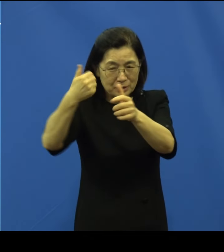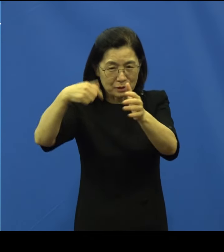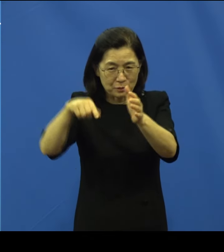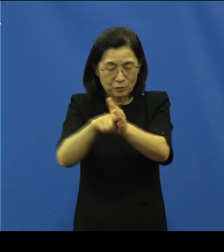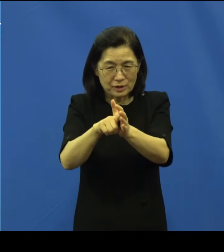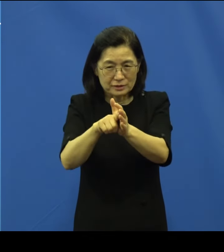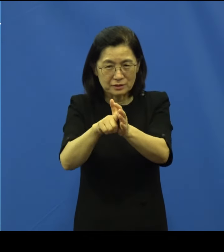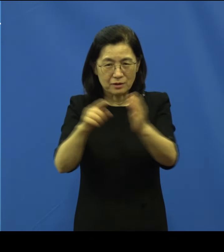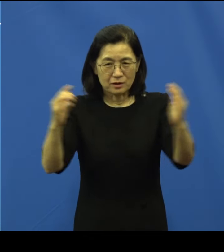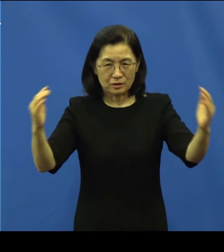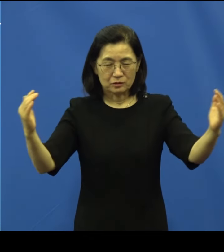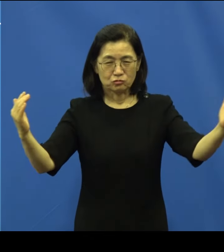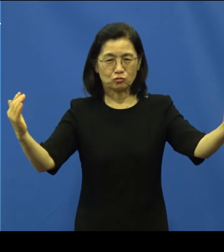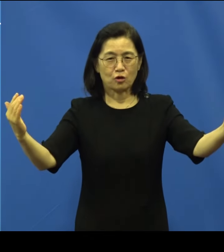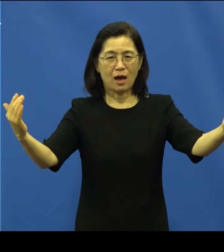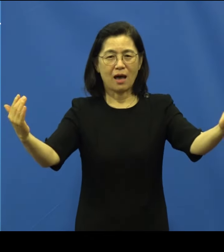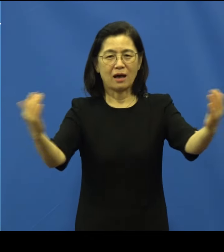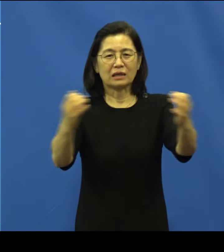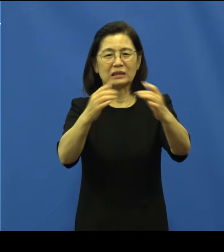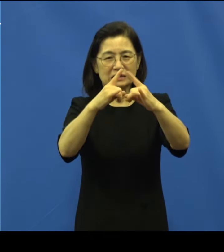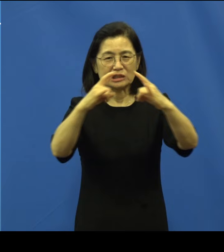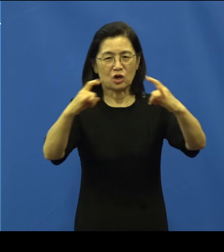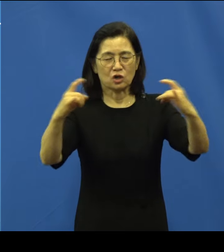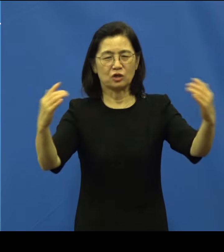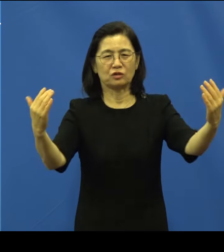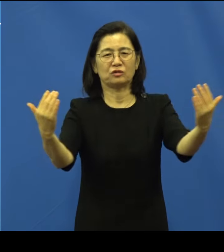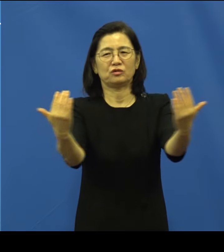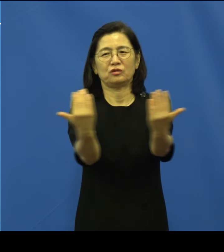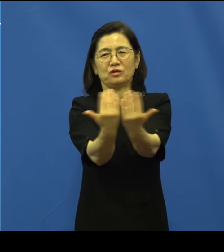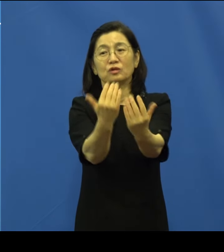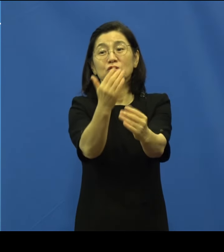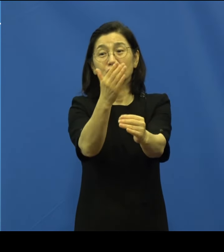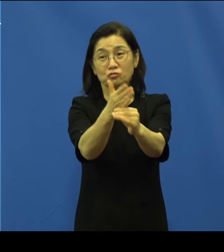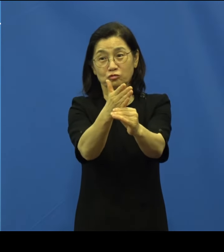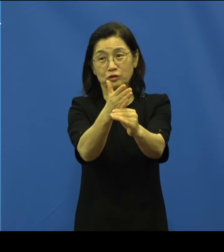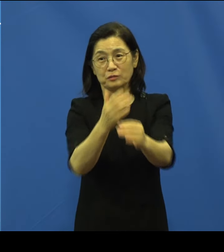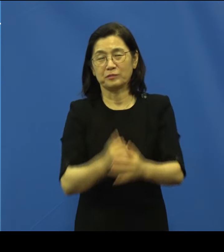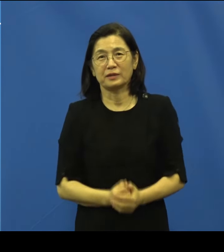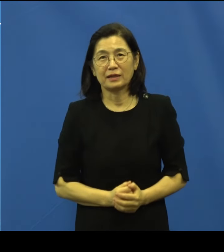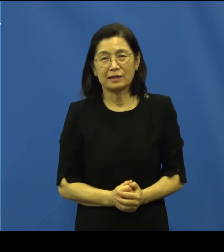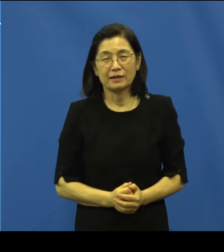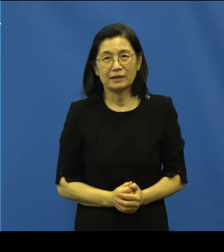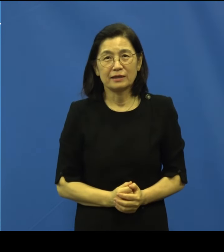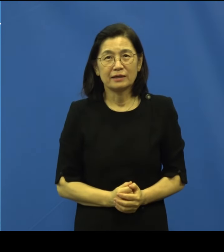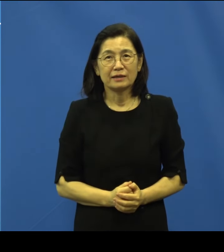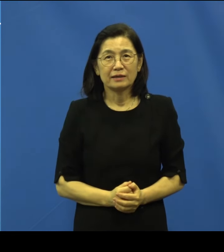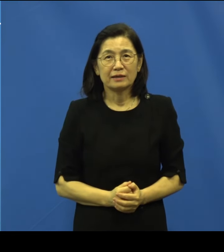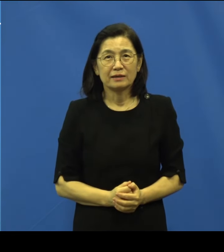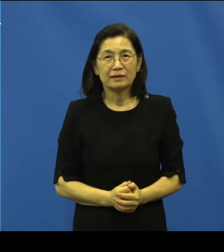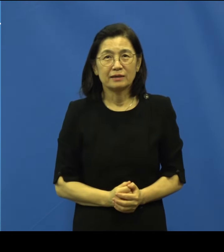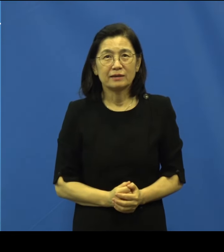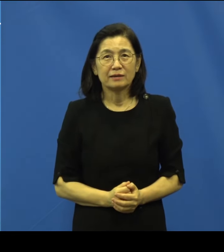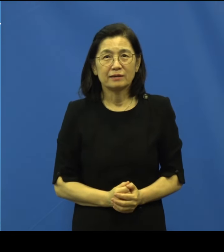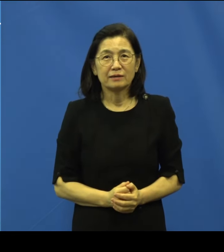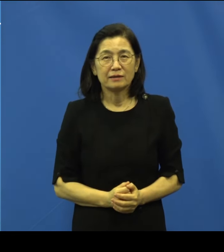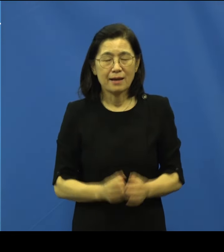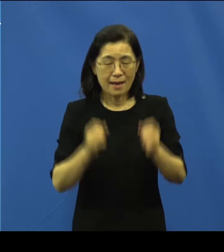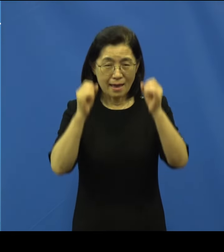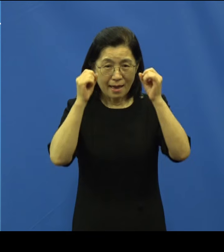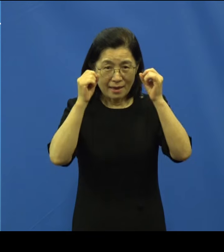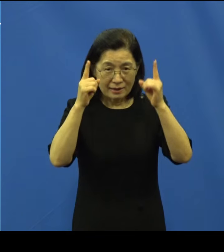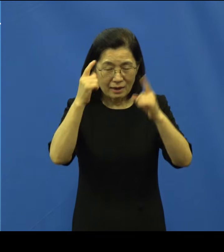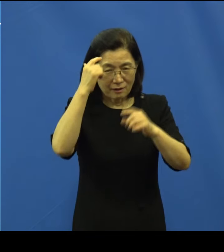이스라엘의 핵심 인물을 이제 제거하려는 것입니다. 자, 여러분, 이거 여기에서 우리가 보여주는 메시지는 깨어 있어서 영적